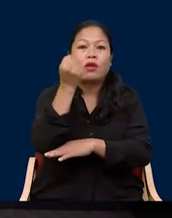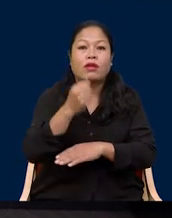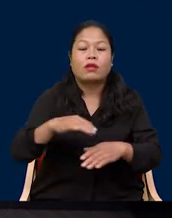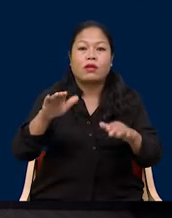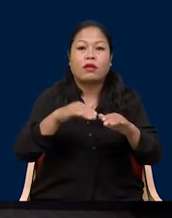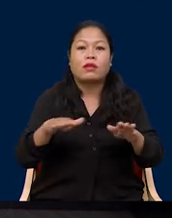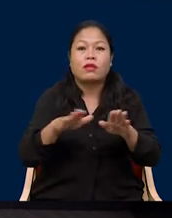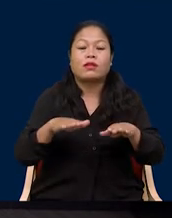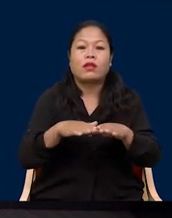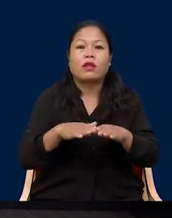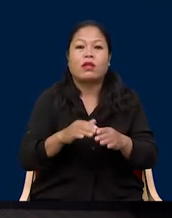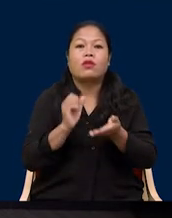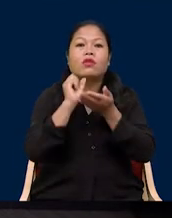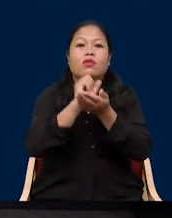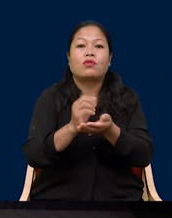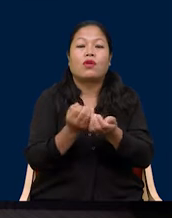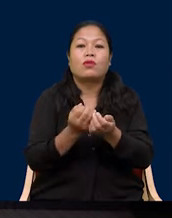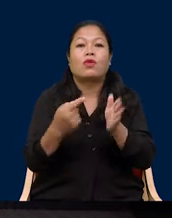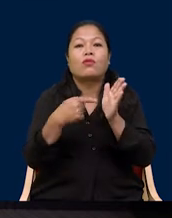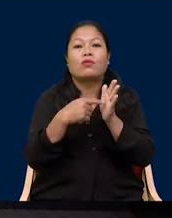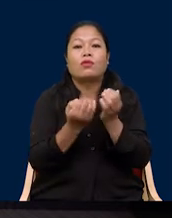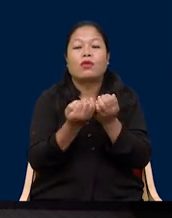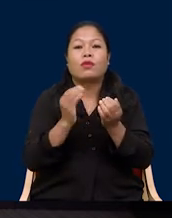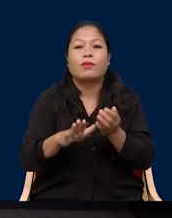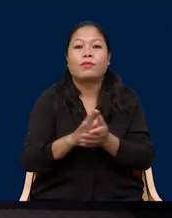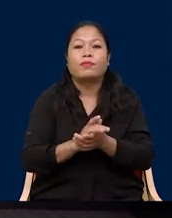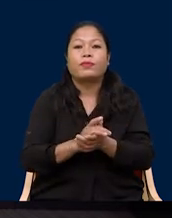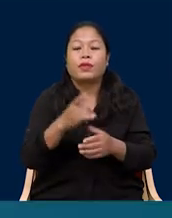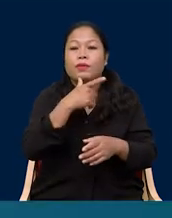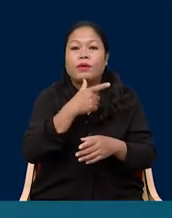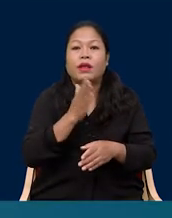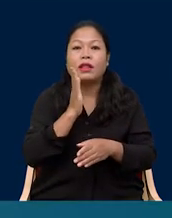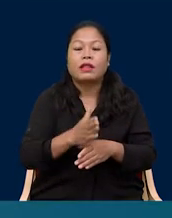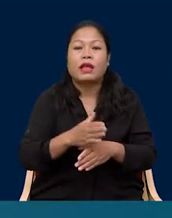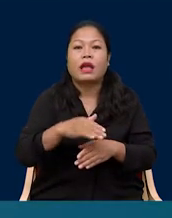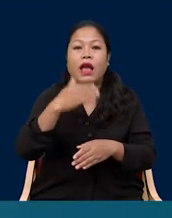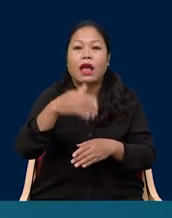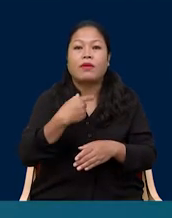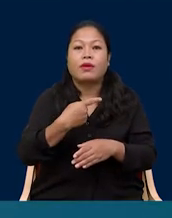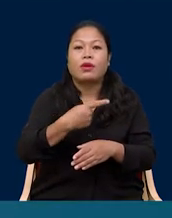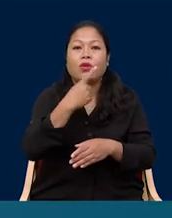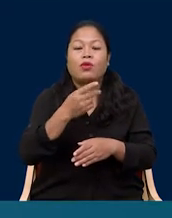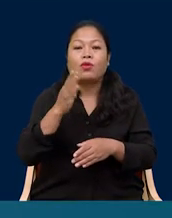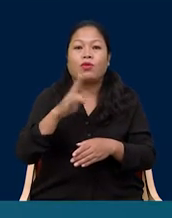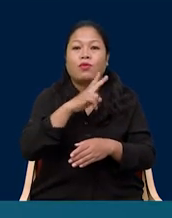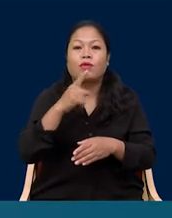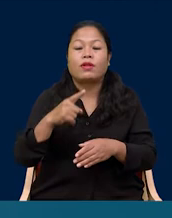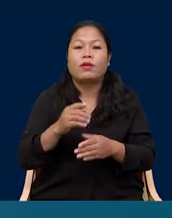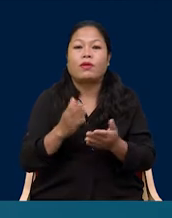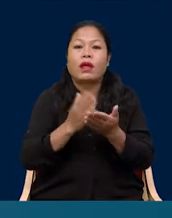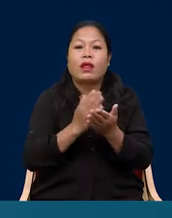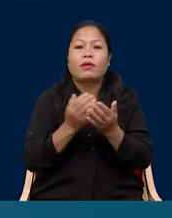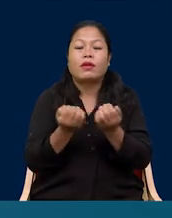राष्ट्रिय स्तरमा निर्धारित योगदान पनि प्रस्तुत गरिसकेको छ। बेलायतले आगामी नोभेम्बरमा जलवायु